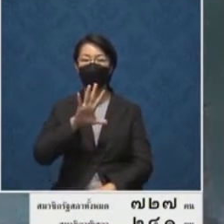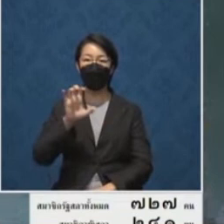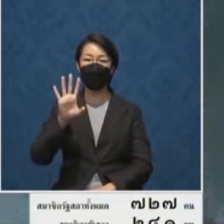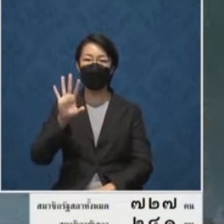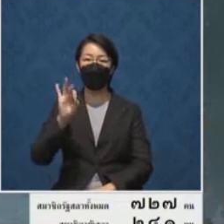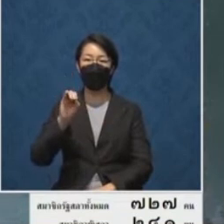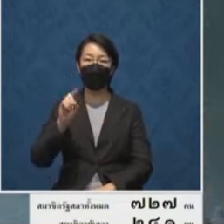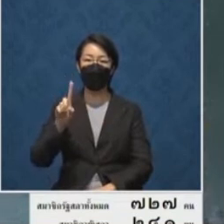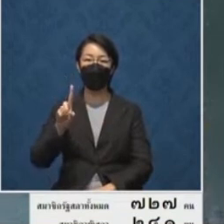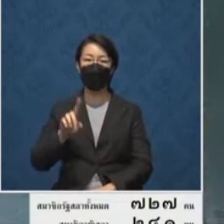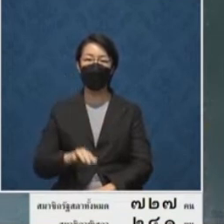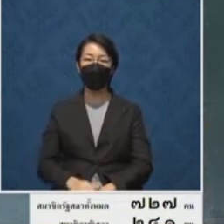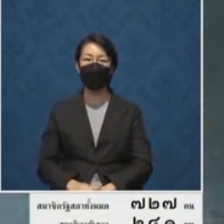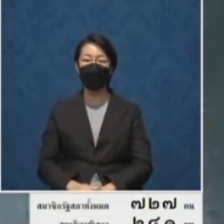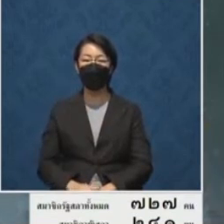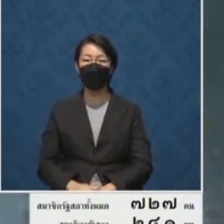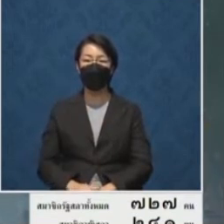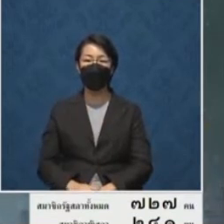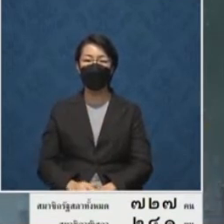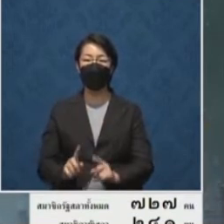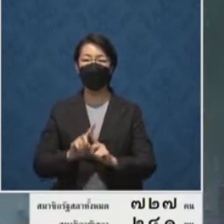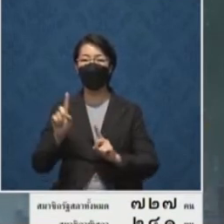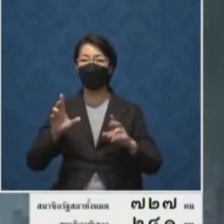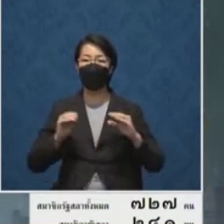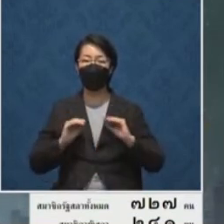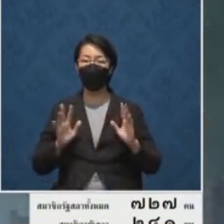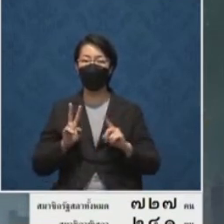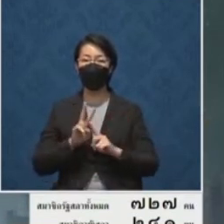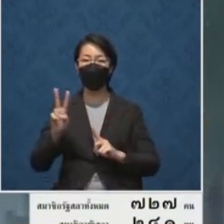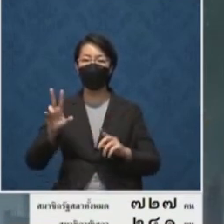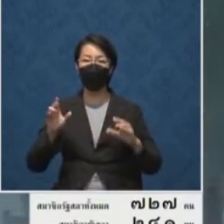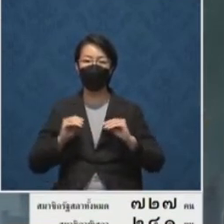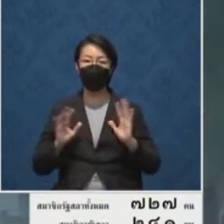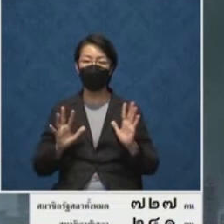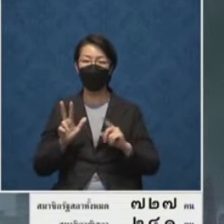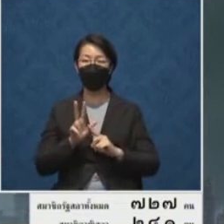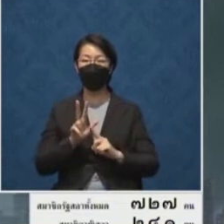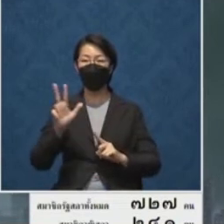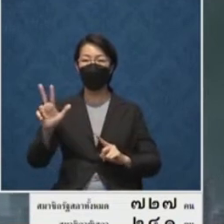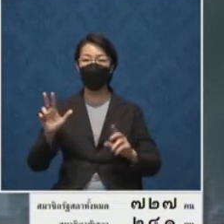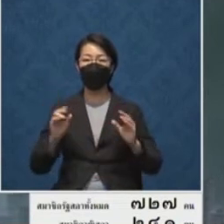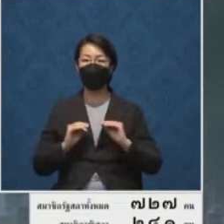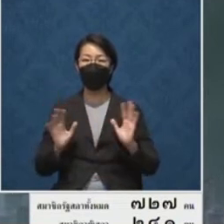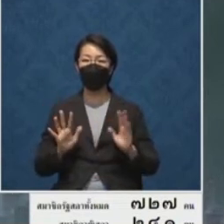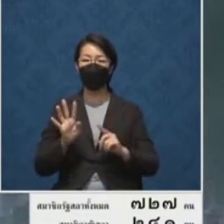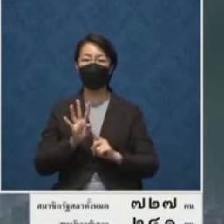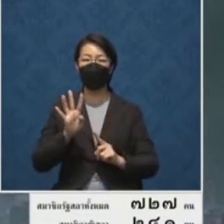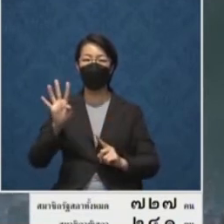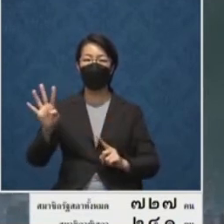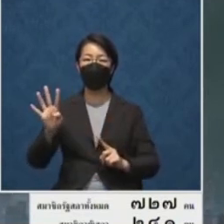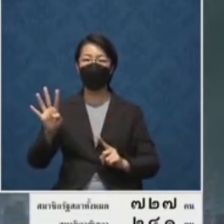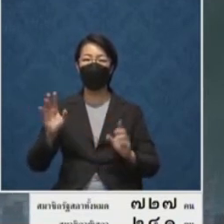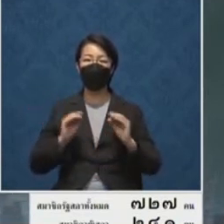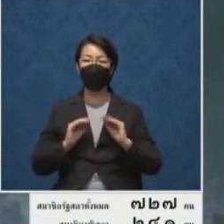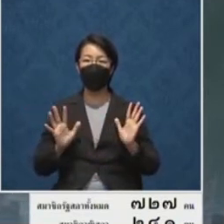591นายสำลิดแทนทรัพย ์1ไม่รับหลักการ2ไม่รับหลักการ 3ไม่รับหลักการ4